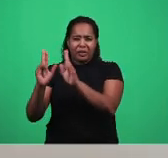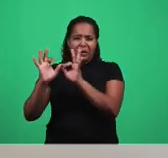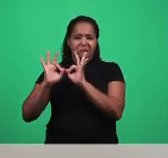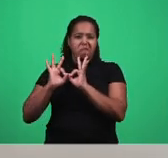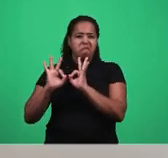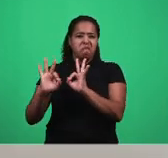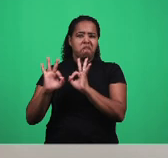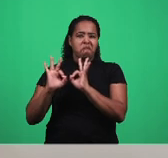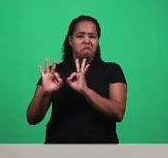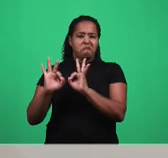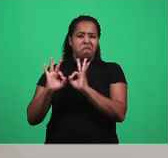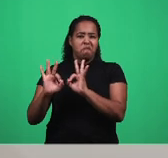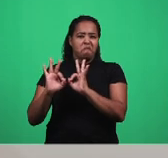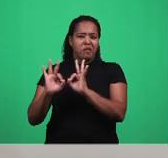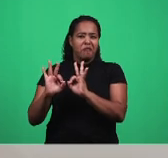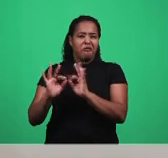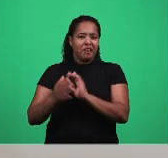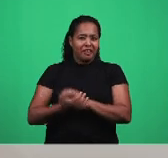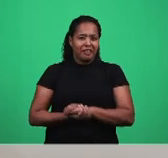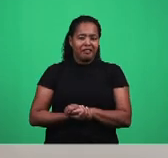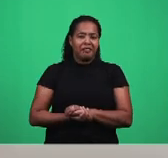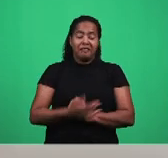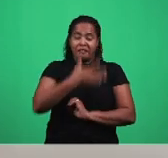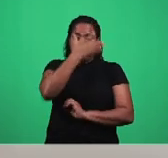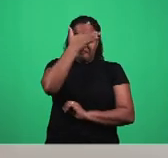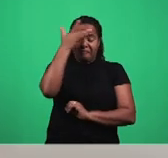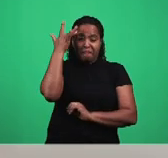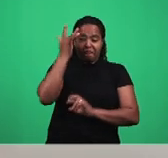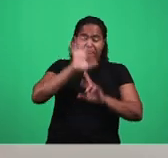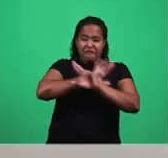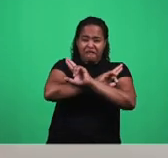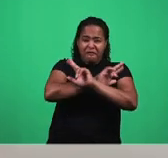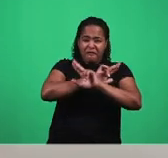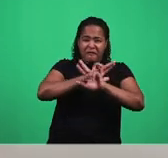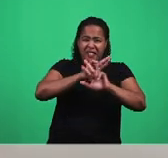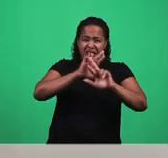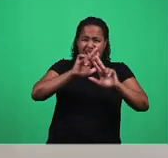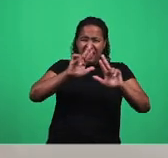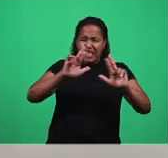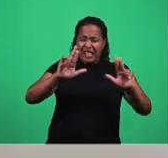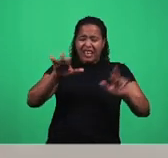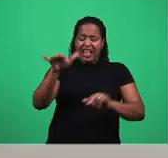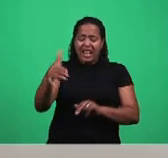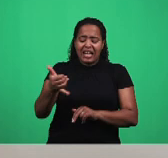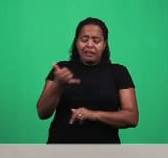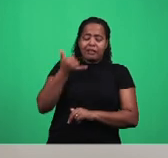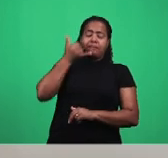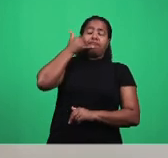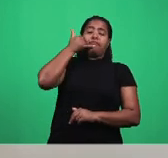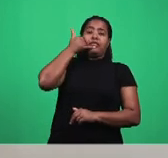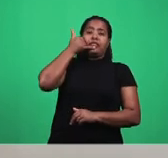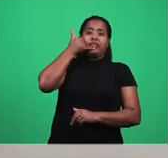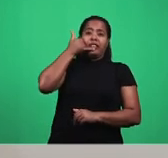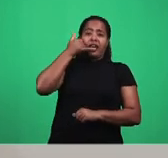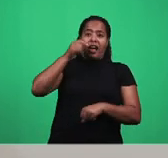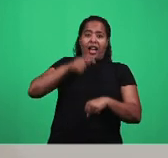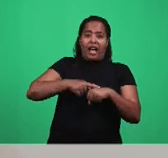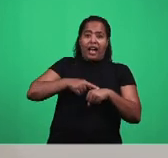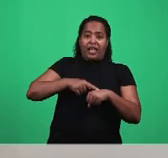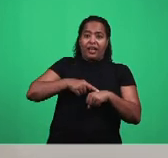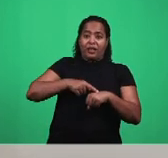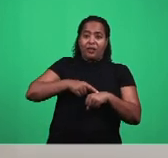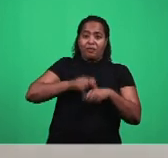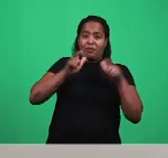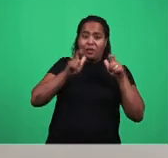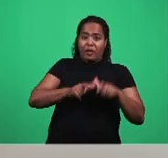nous disent, plusieurs personnes du pays nous appellent dans notre centrale d'assistance en demandant